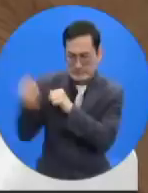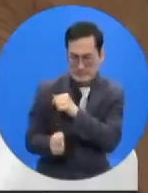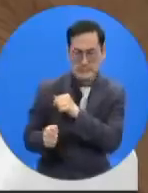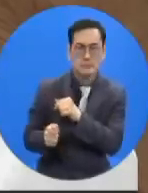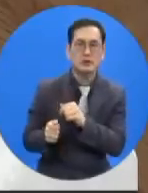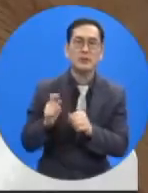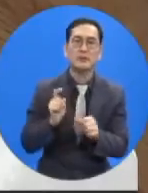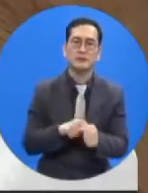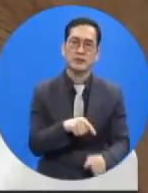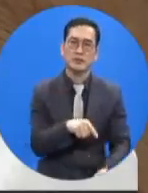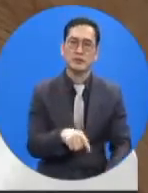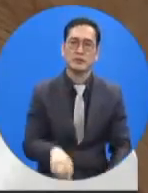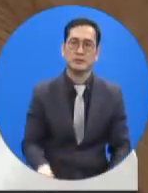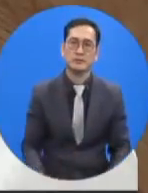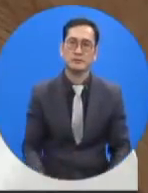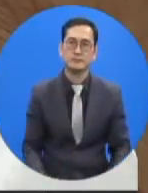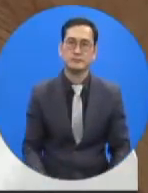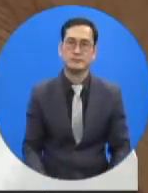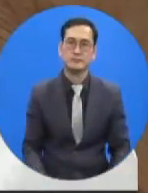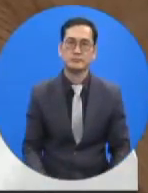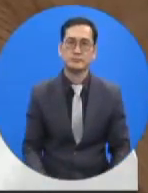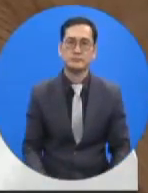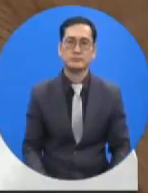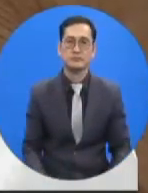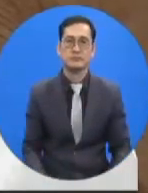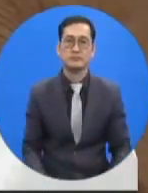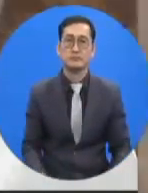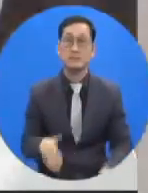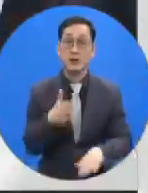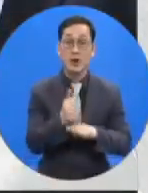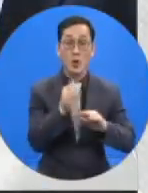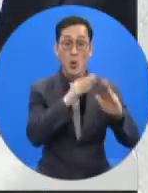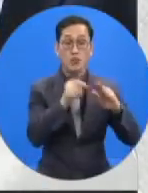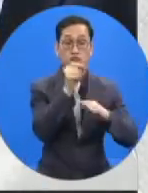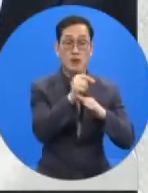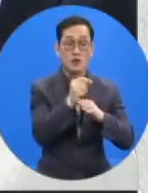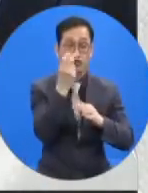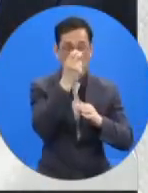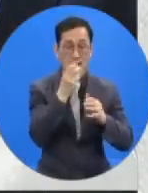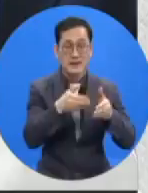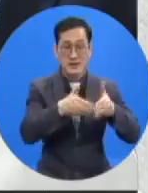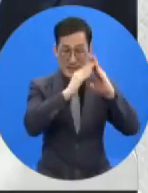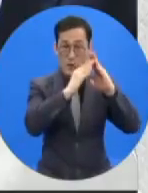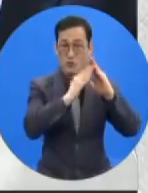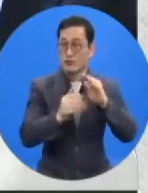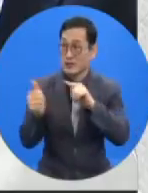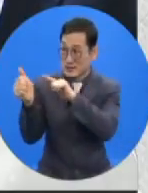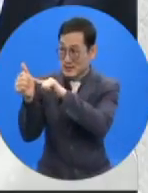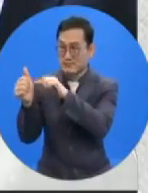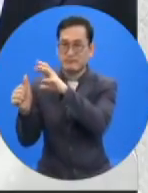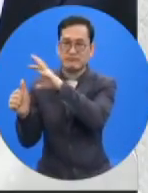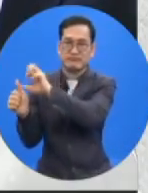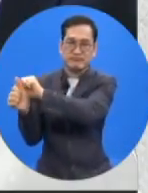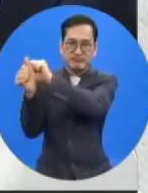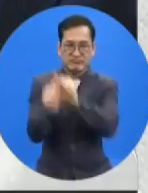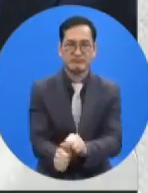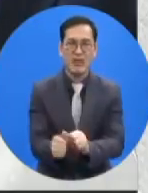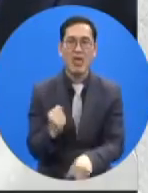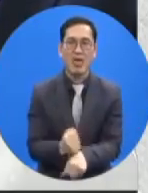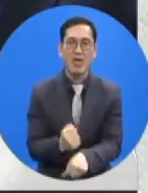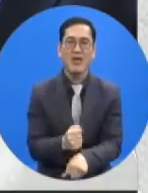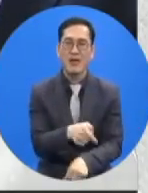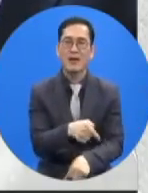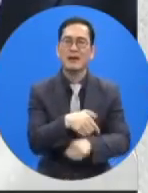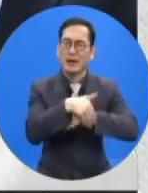비서관 어디까지 얘기를 하냐면 결국엔 저렇게 가서 공수처에 세울 수밖에 없게 될 것이다. 여기까지 가는 겁니다. 저는요. 중요한 자리에